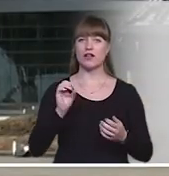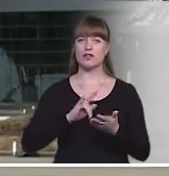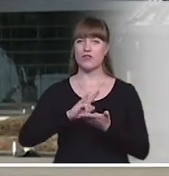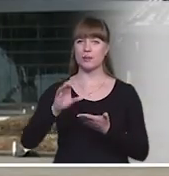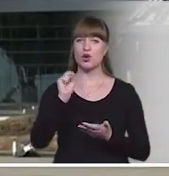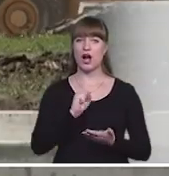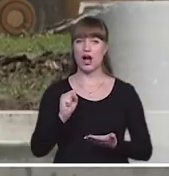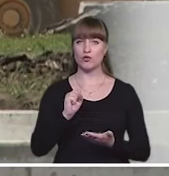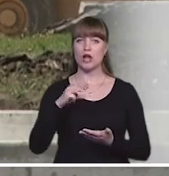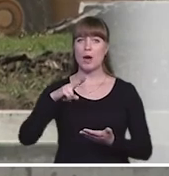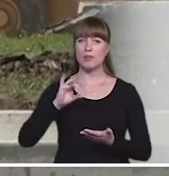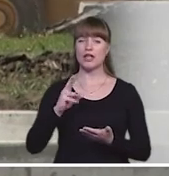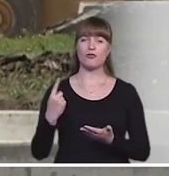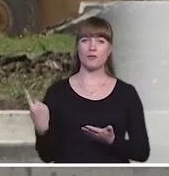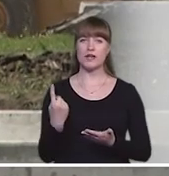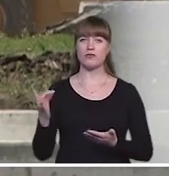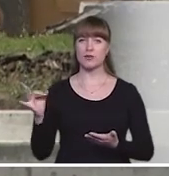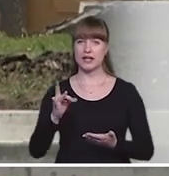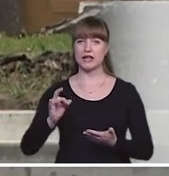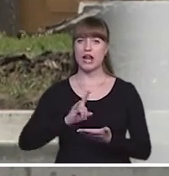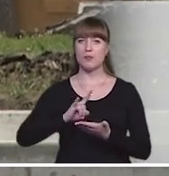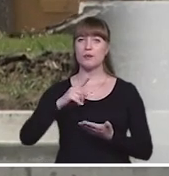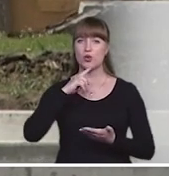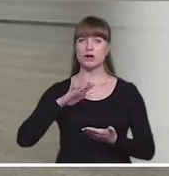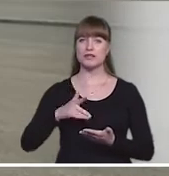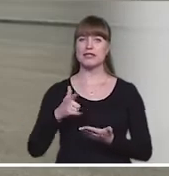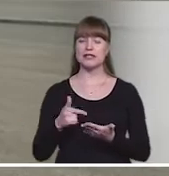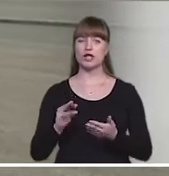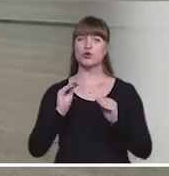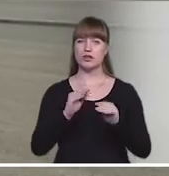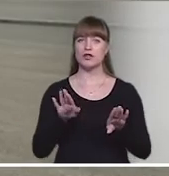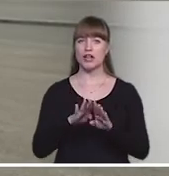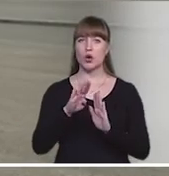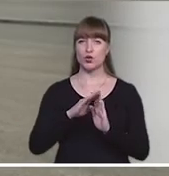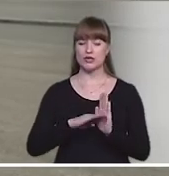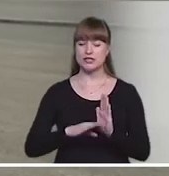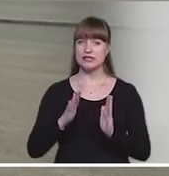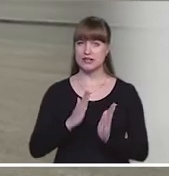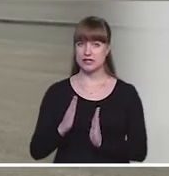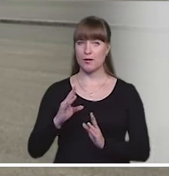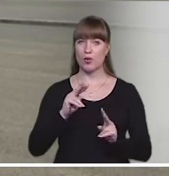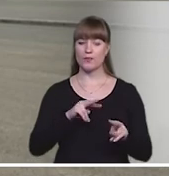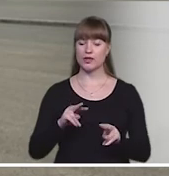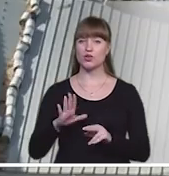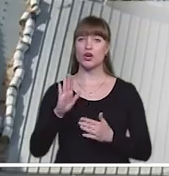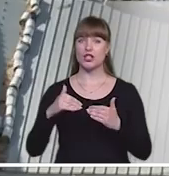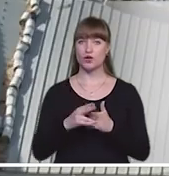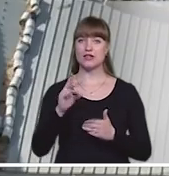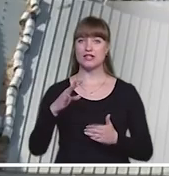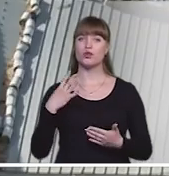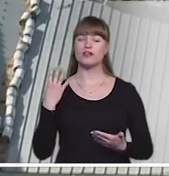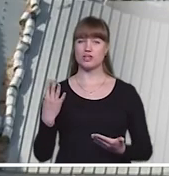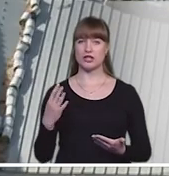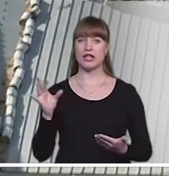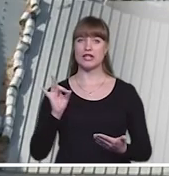аэропорт к августу. Платов станет первым региональным аэропортом России, где установят такую систему контроля. Виктория Щетинина, Сергей